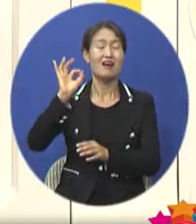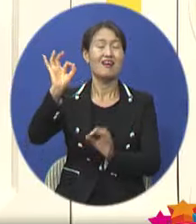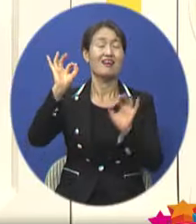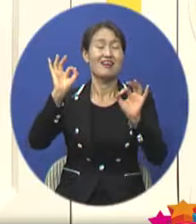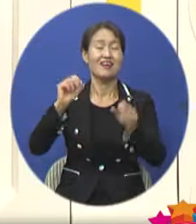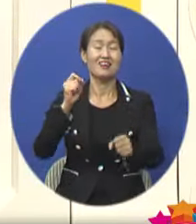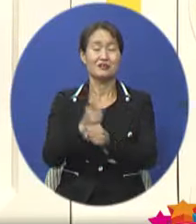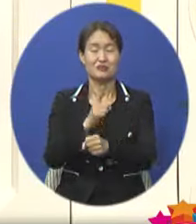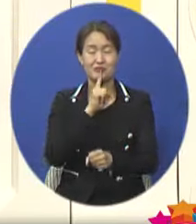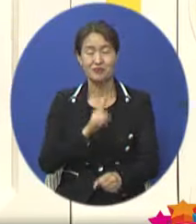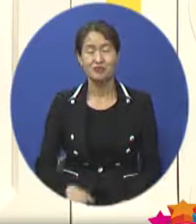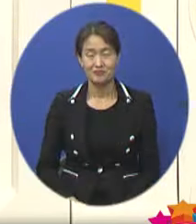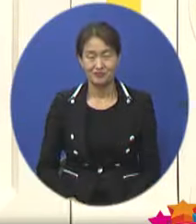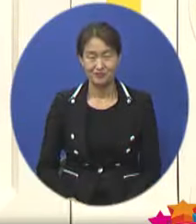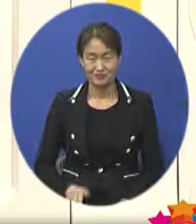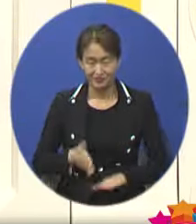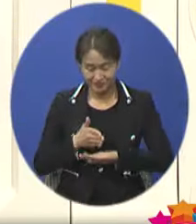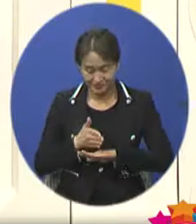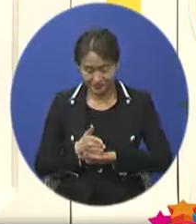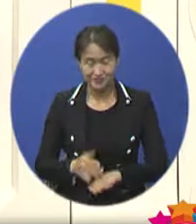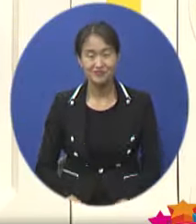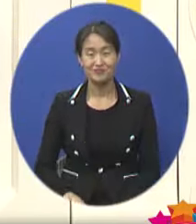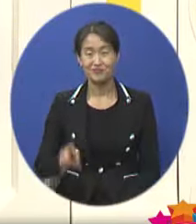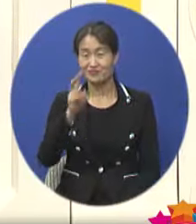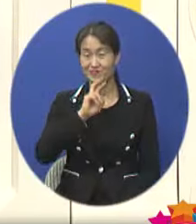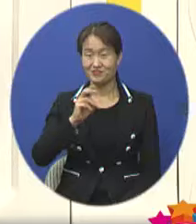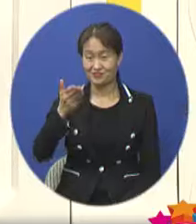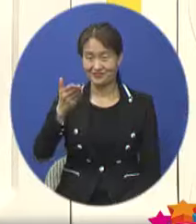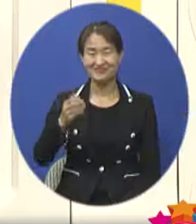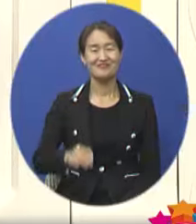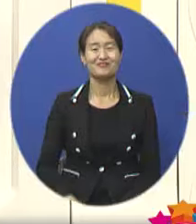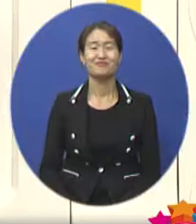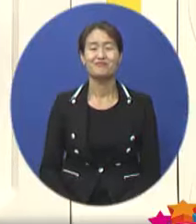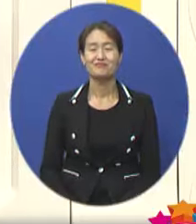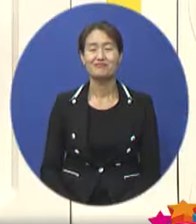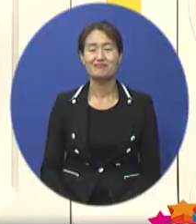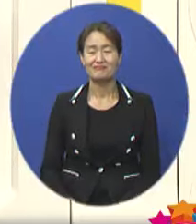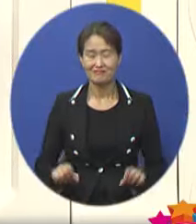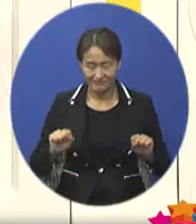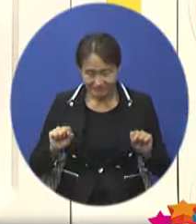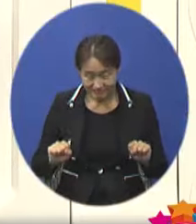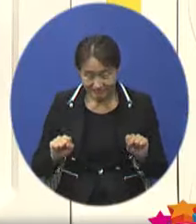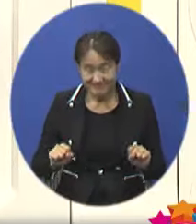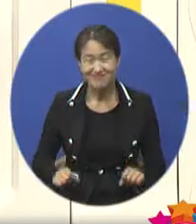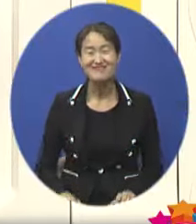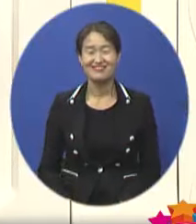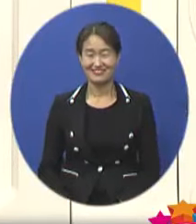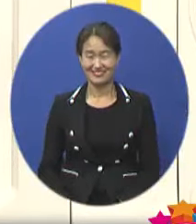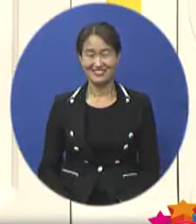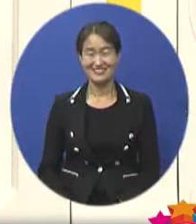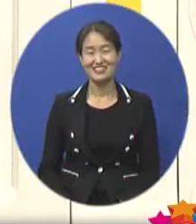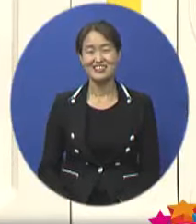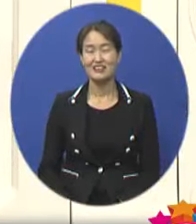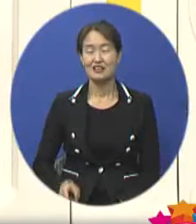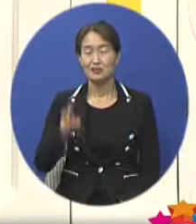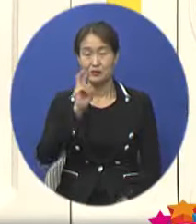바랍니다. 네. 네, 네 고맙습니다. 예. 자, 음악 드리겠습니다. 네, 네 안녕히 계세요. 네. 네.